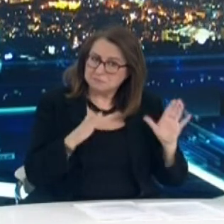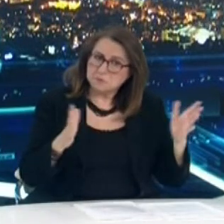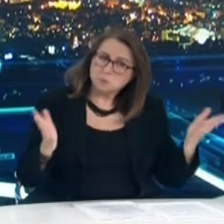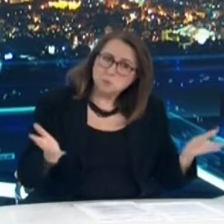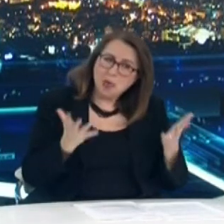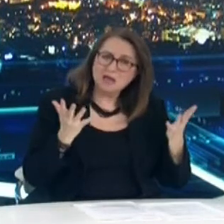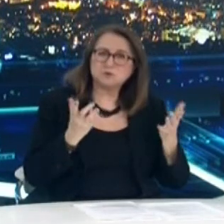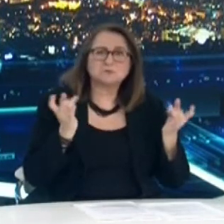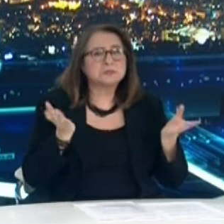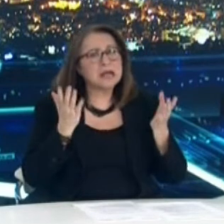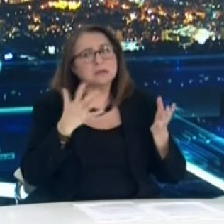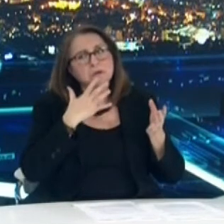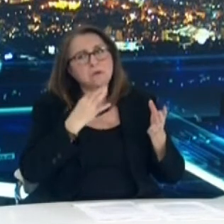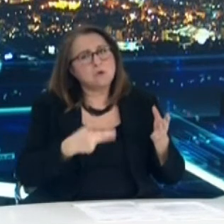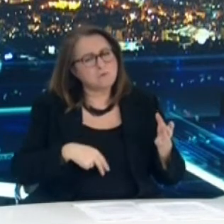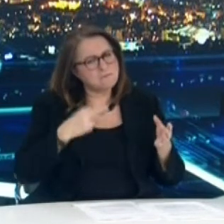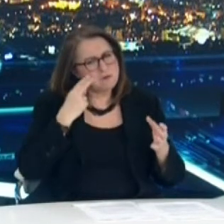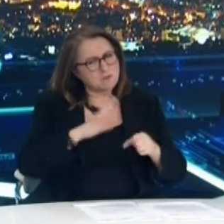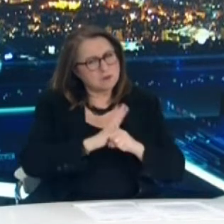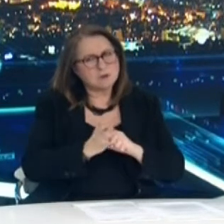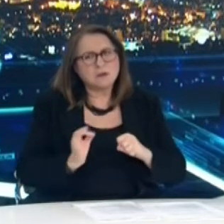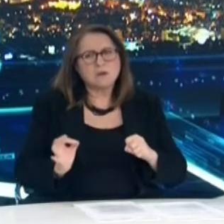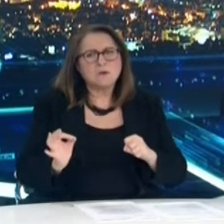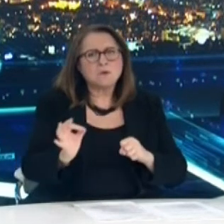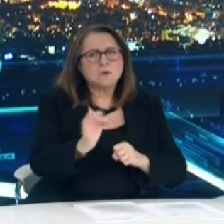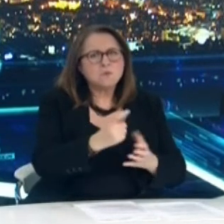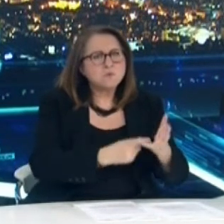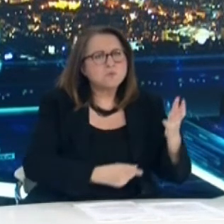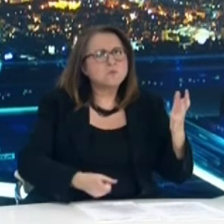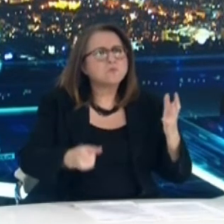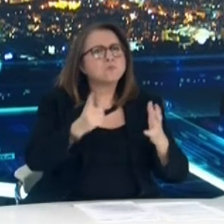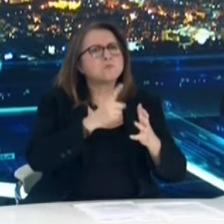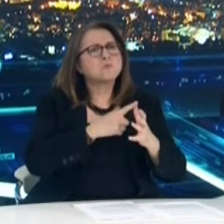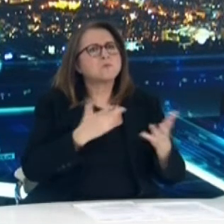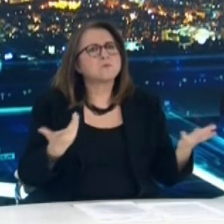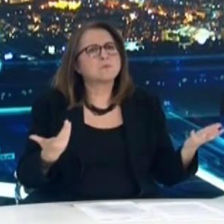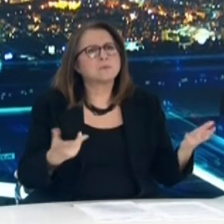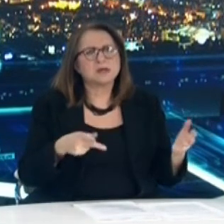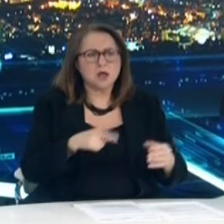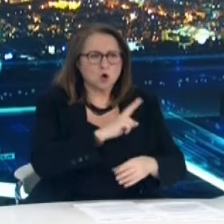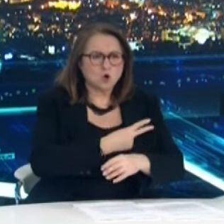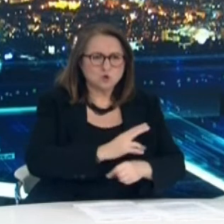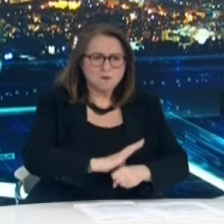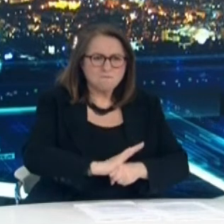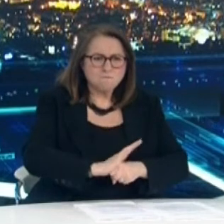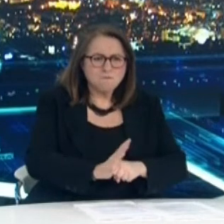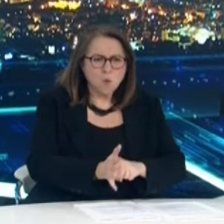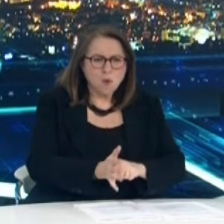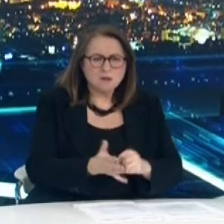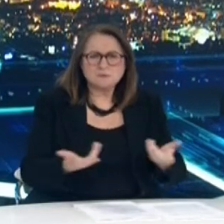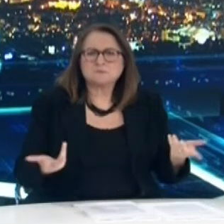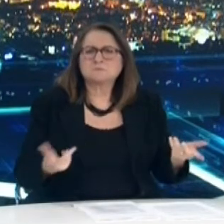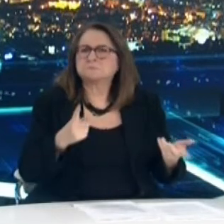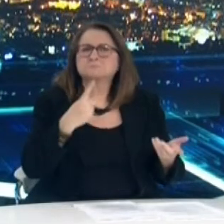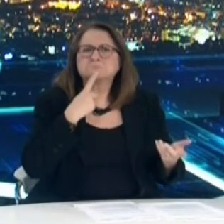Με δεδομένο ότι ο ιός μεταδίδεται ταχύτατα λόγω των μεταλλάξεων και τα νοσοκομεία θα πιεστούν περισσότερο το επόμενο διάστημα, τι θα μπορούσε να αλλάξει